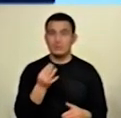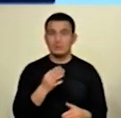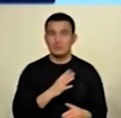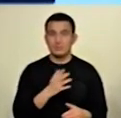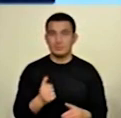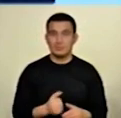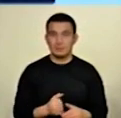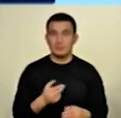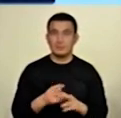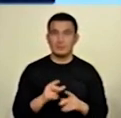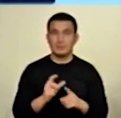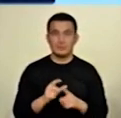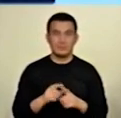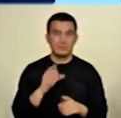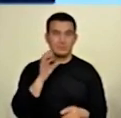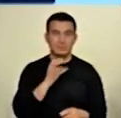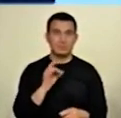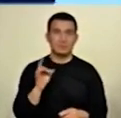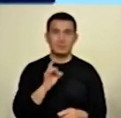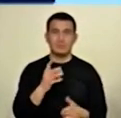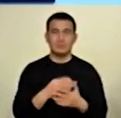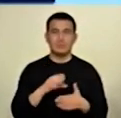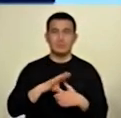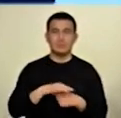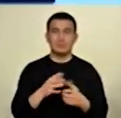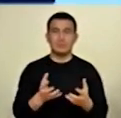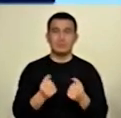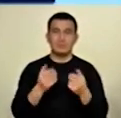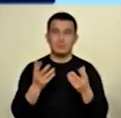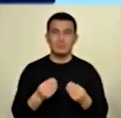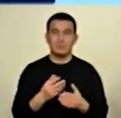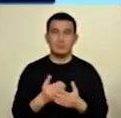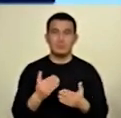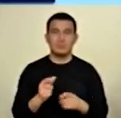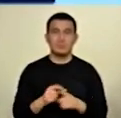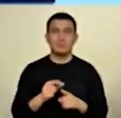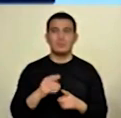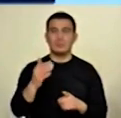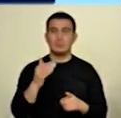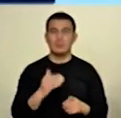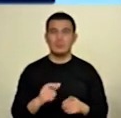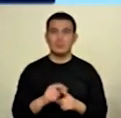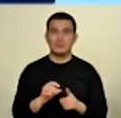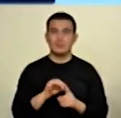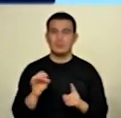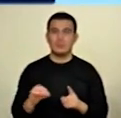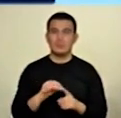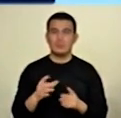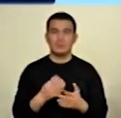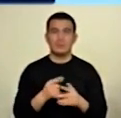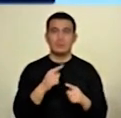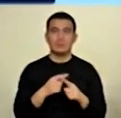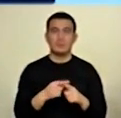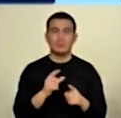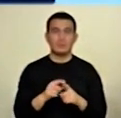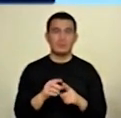joylashtirdik. Endi bayrog'imizni rasmini, ya'ni rasmli ma'lumotni veb sahifamizning pastki qismiga joylashtiramiz. Buning uchun yana xuddi mana shu plus tugmasini bir